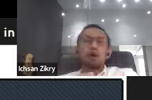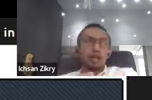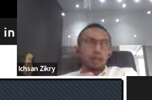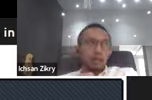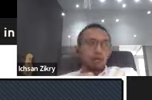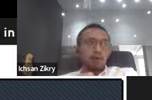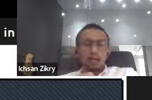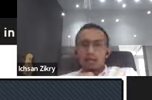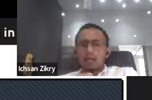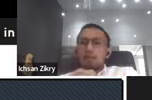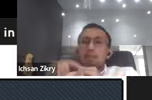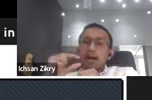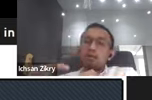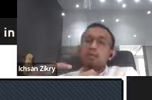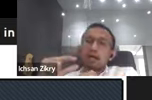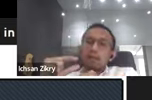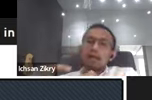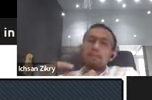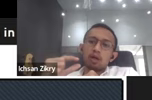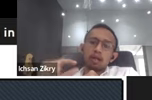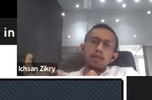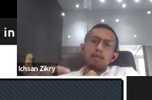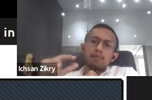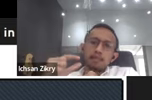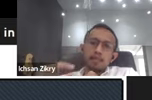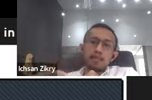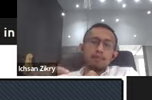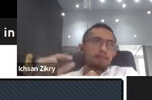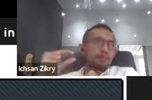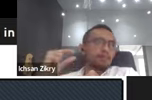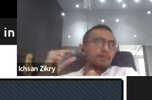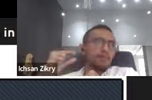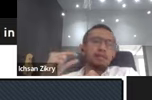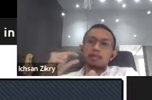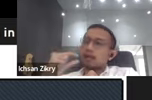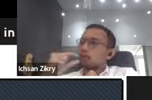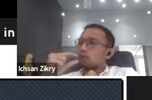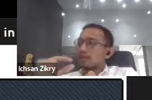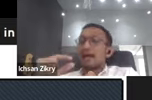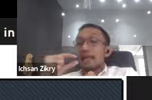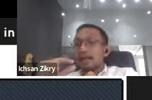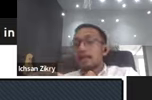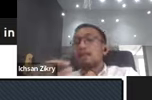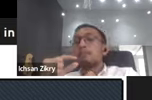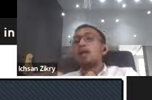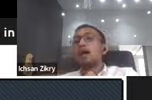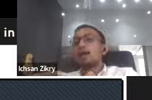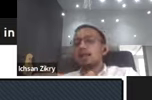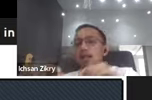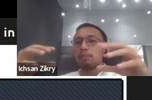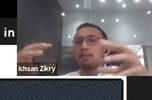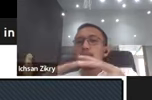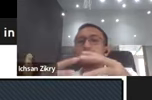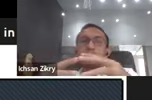harusnya didorong dalam RUU Polri, membantu bagaimana Polri, penyidik, bisa melaksanakan tugas hariannya dengan